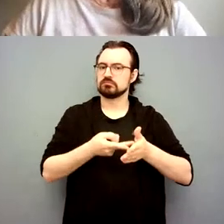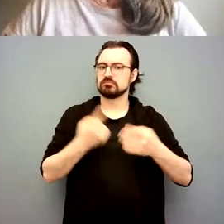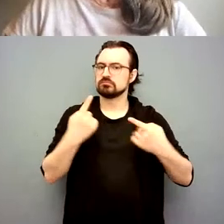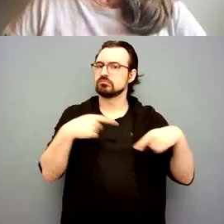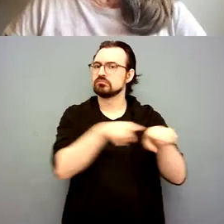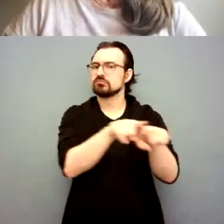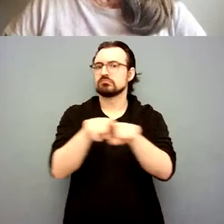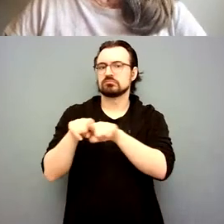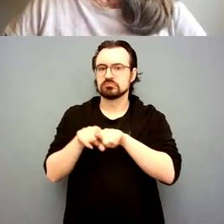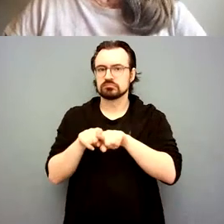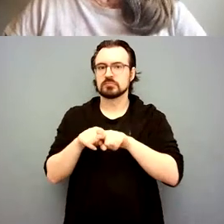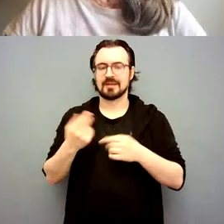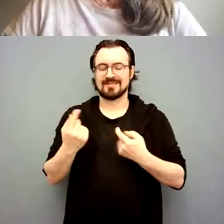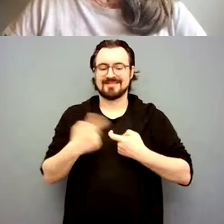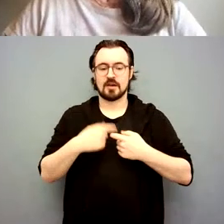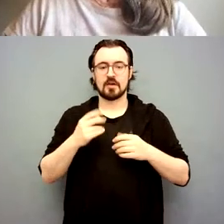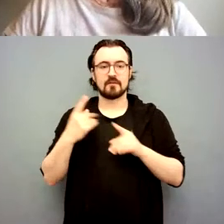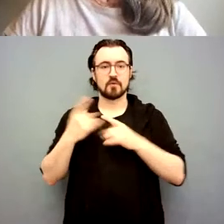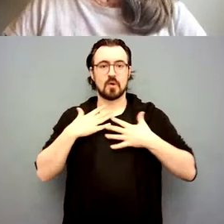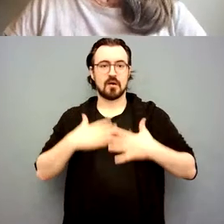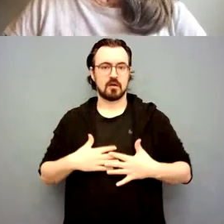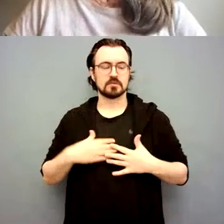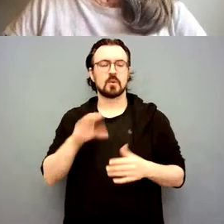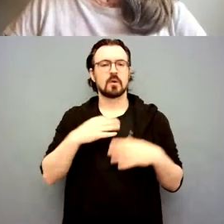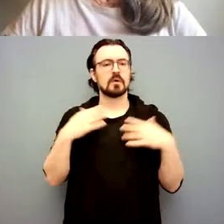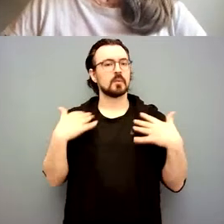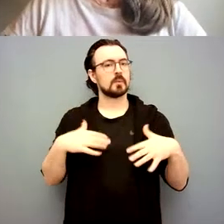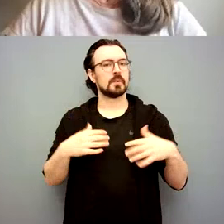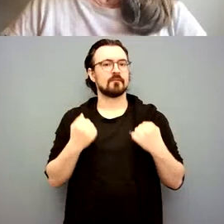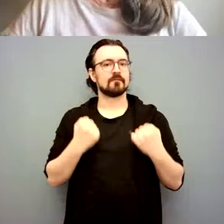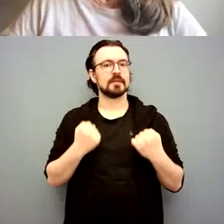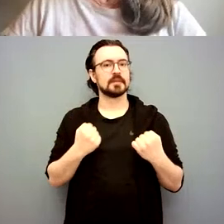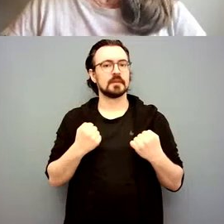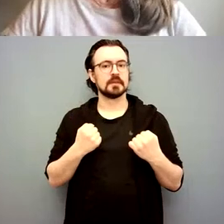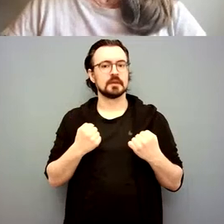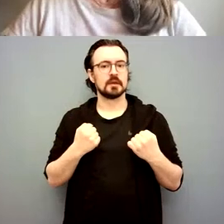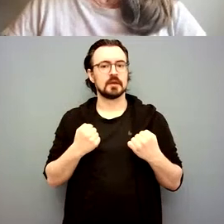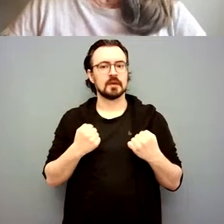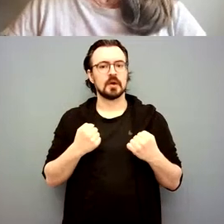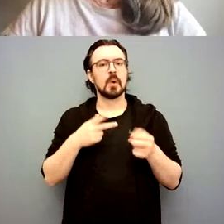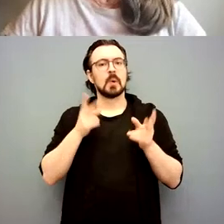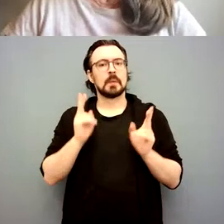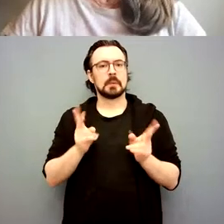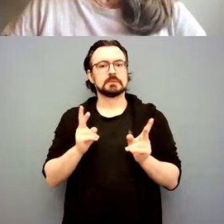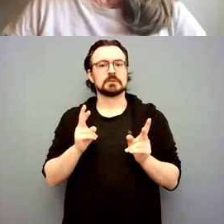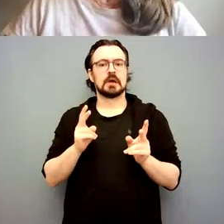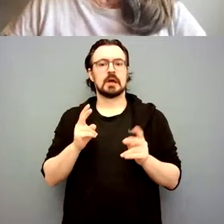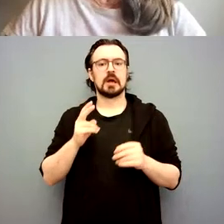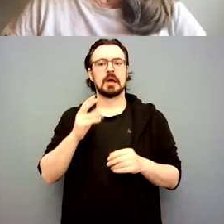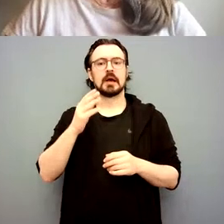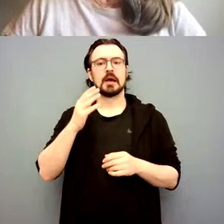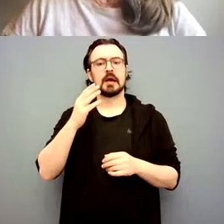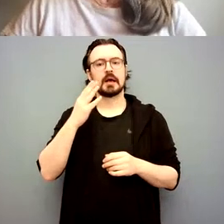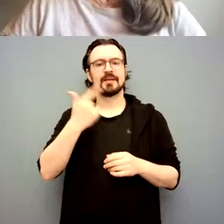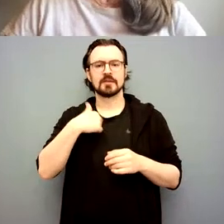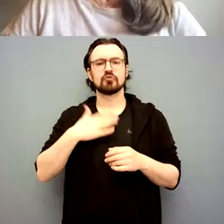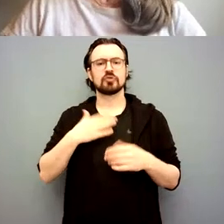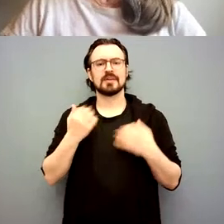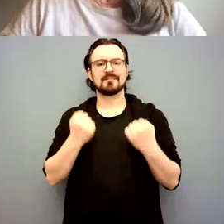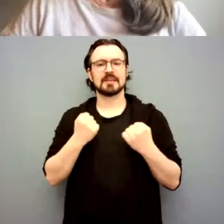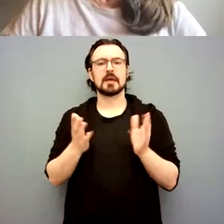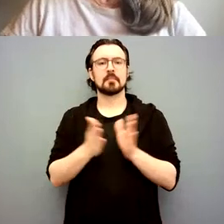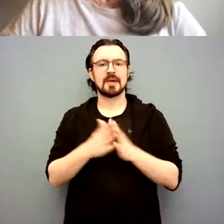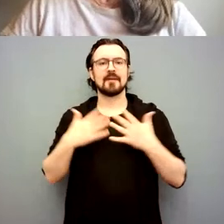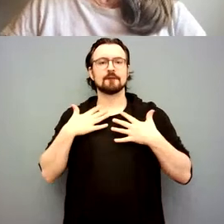gäller folkhälsan så är det ju otroligt viktigt att man också kan, alltså vi tycker det är viktigt med